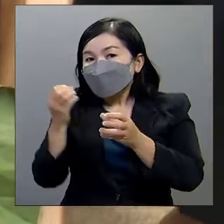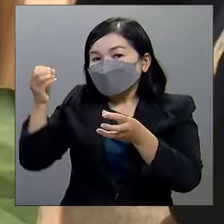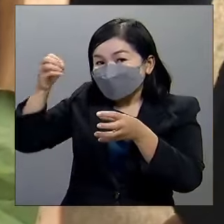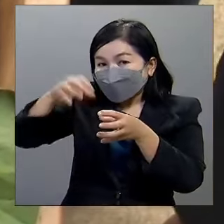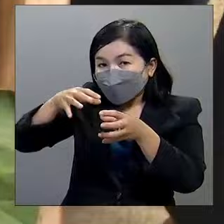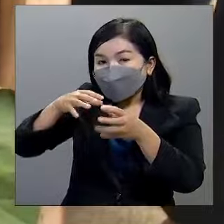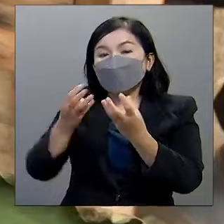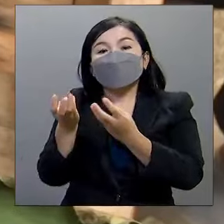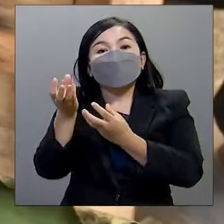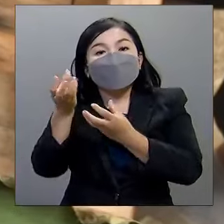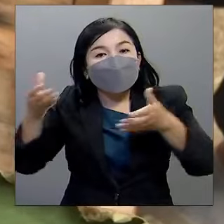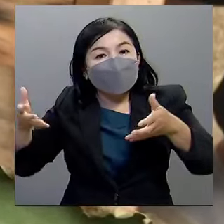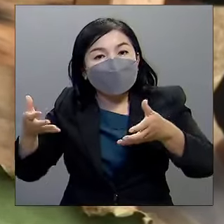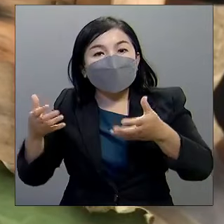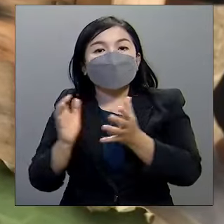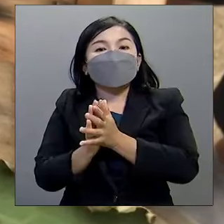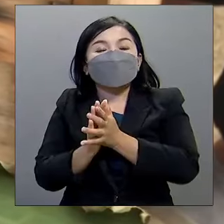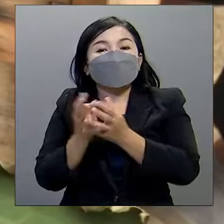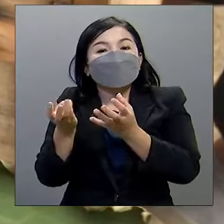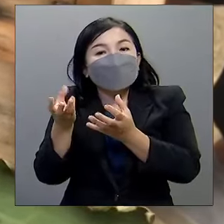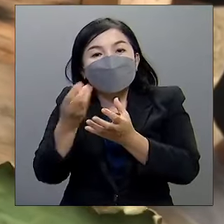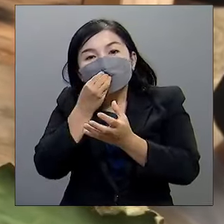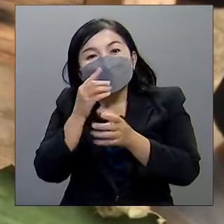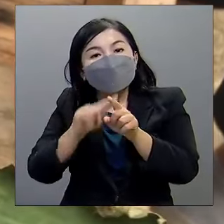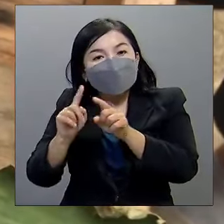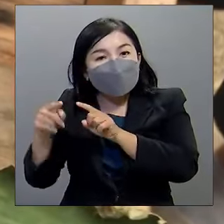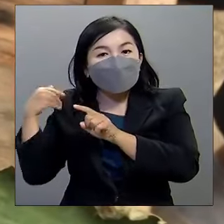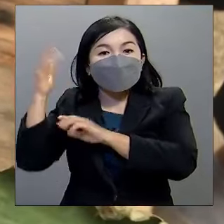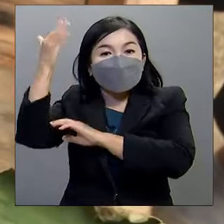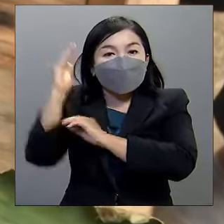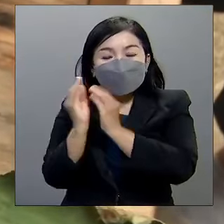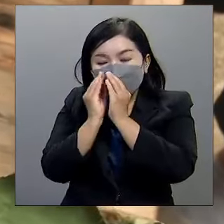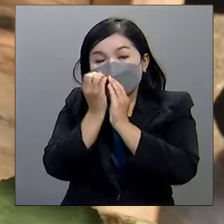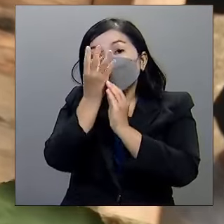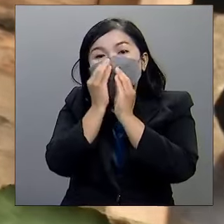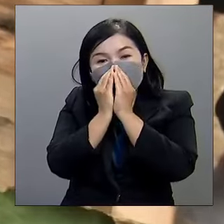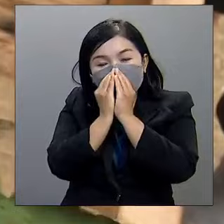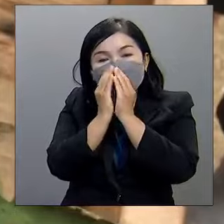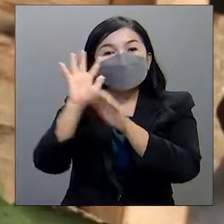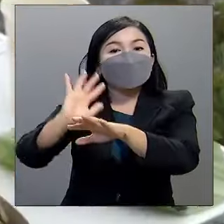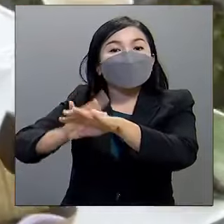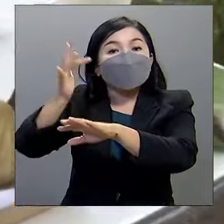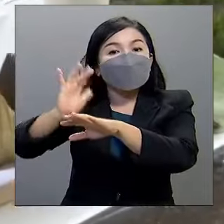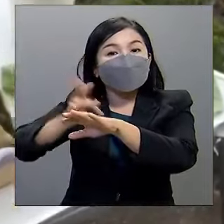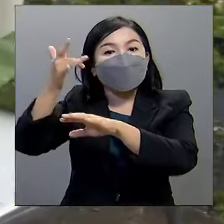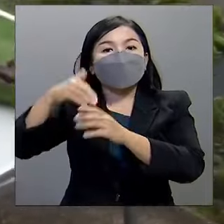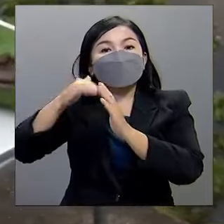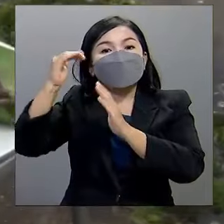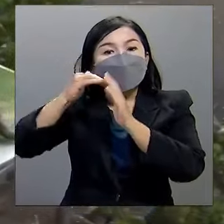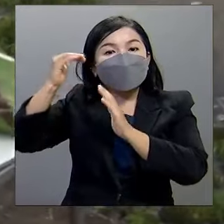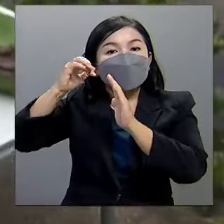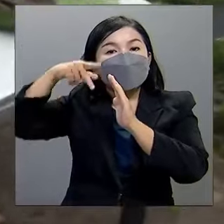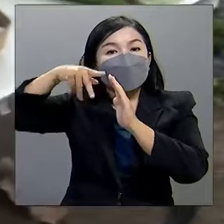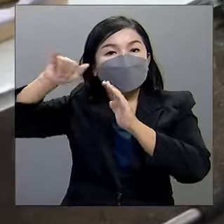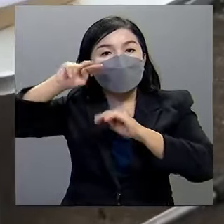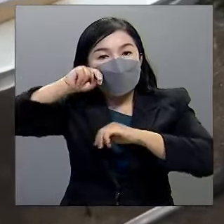นข้าวสวยออกสไตล์แบบข้าวอบกุนเชียงครับหอมมันๆหน่อยและใบบัวก็จะเอามาจากธรรมชาติอะไรครับก็คือที่กว้านพะเยาเนี่ยมีใบบัวอยู่เยอะ